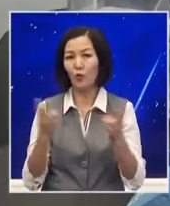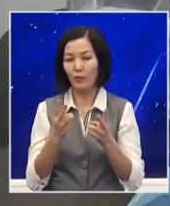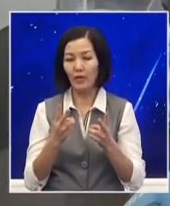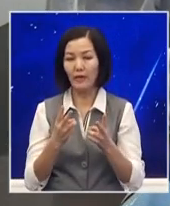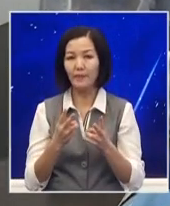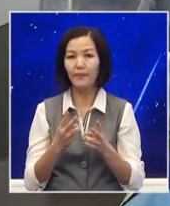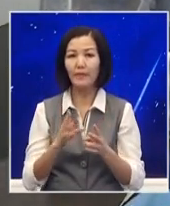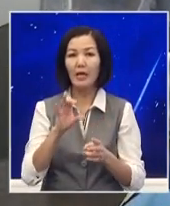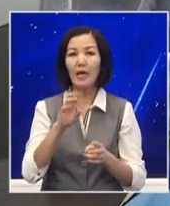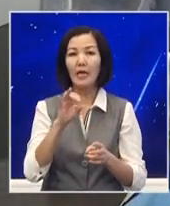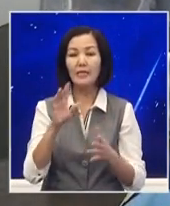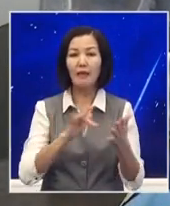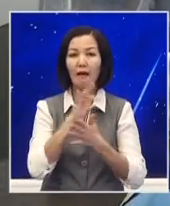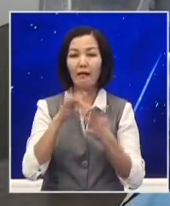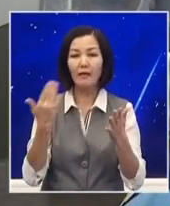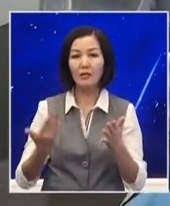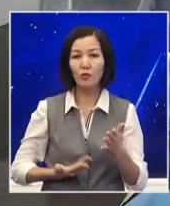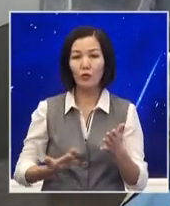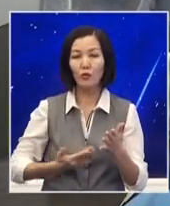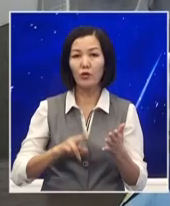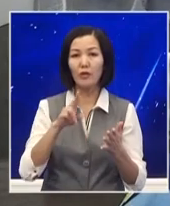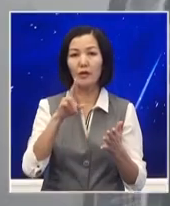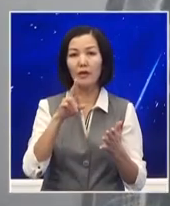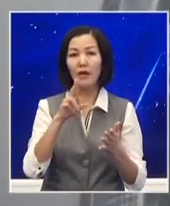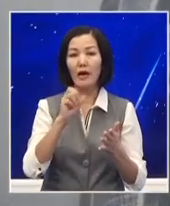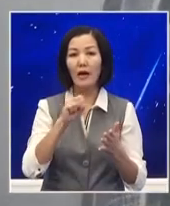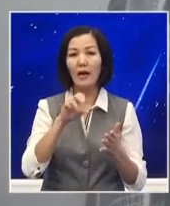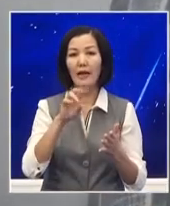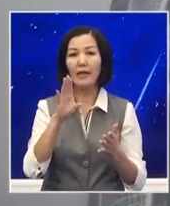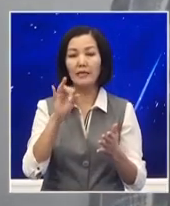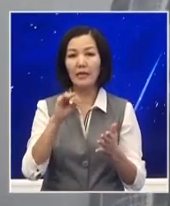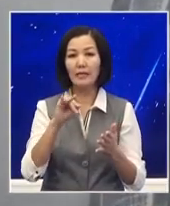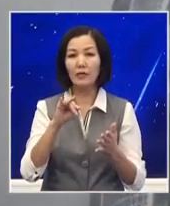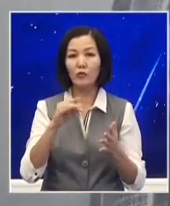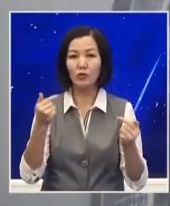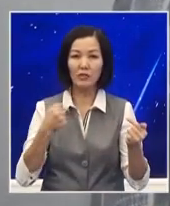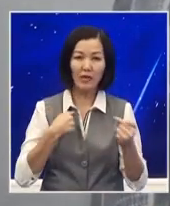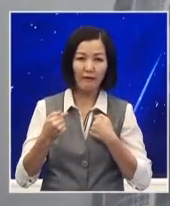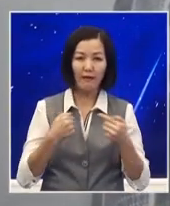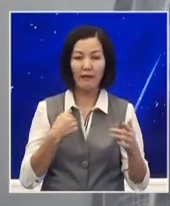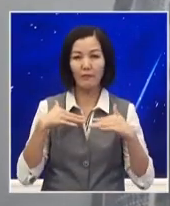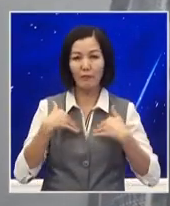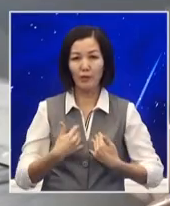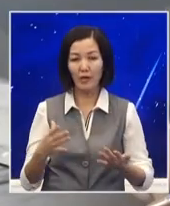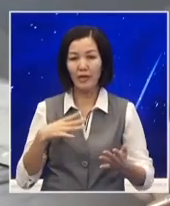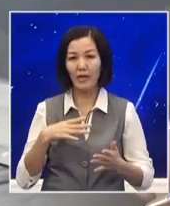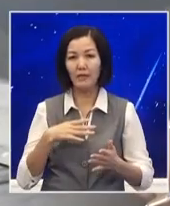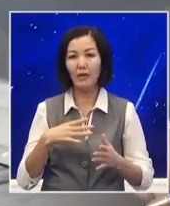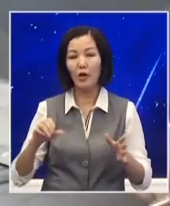Ал Есік қаласының тұрғыны Александр Пархоменко да осы діни ұйымнан зардап шеккеннің бірі. Оның әріптесі осы ағымда